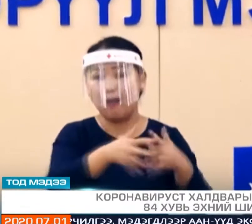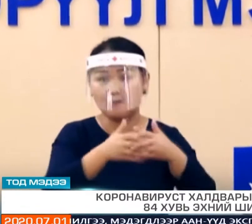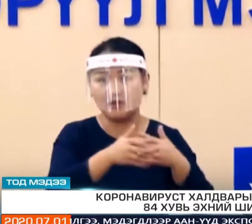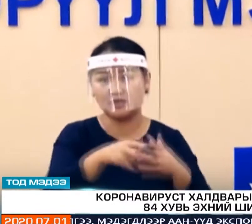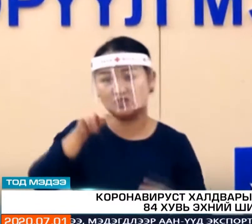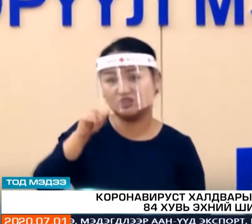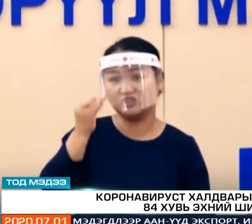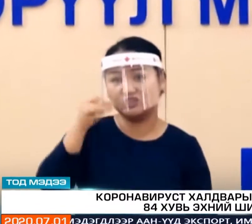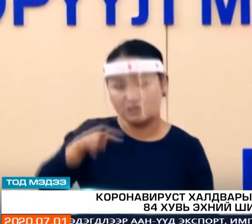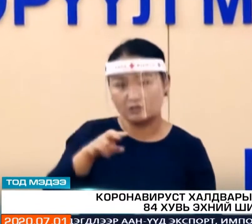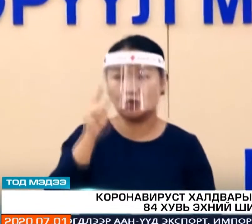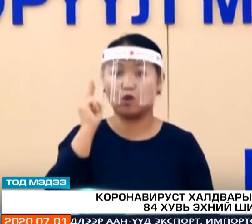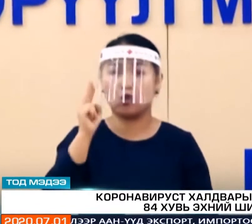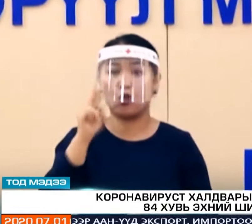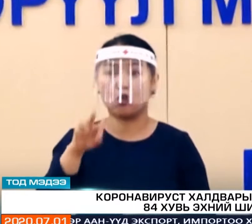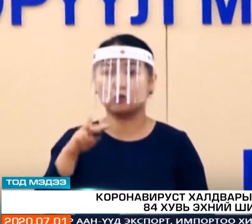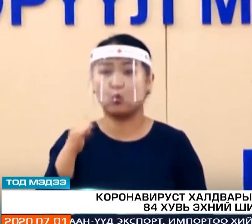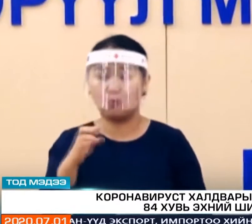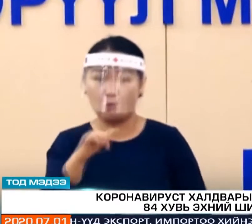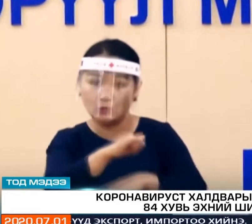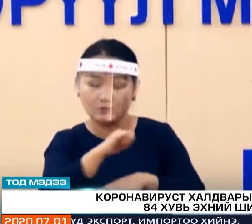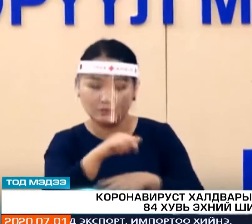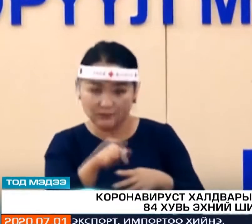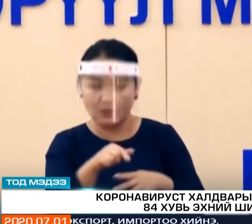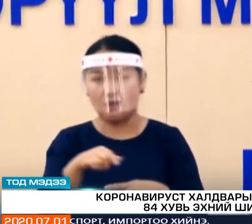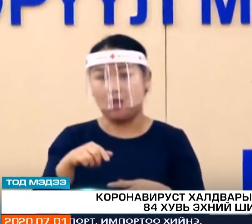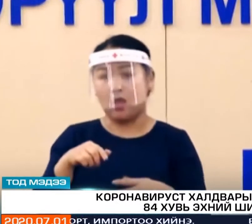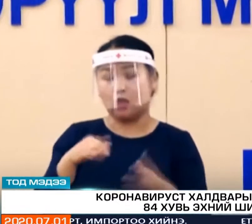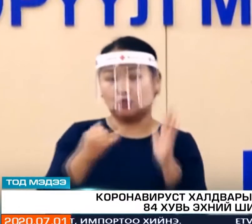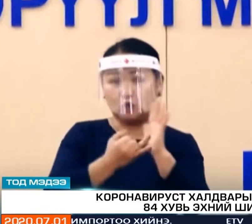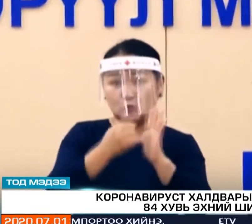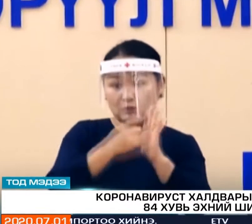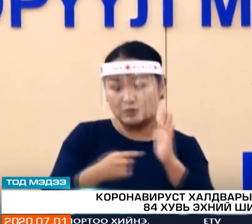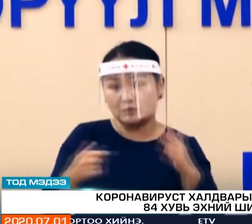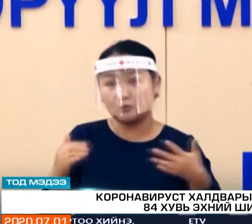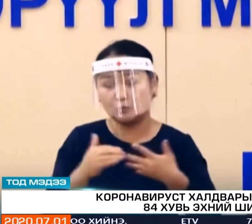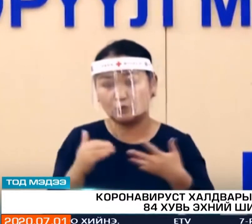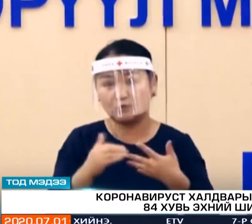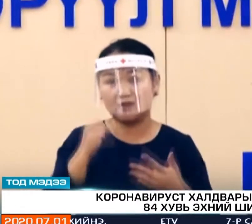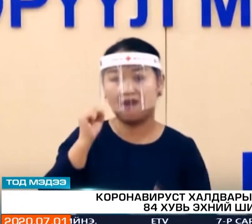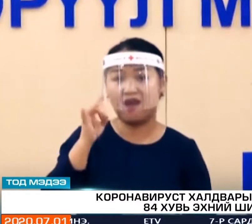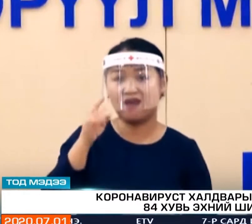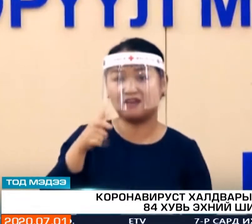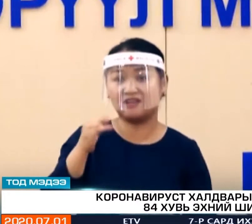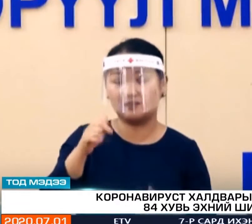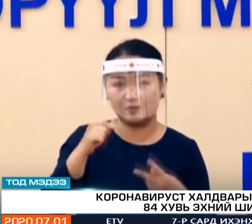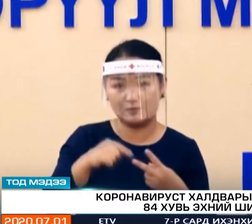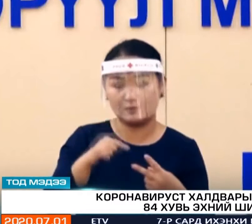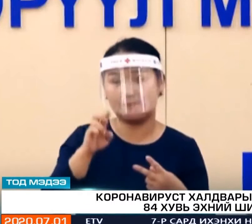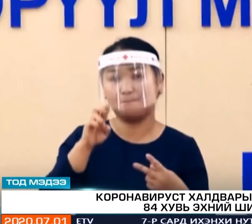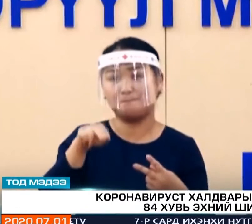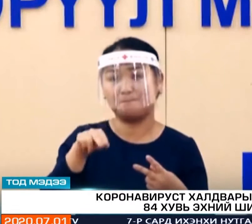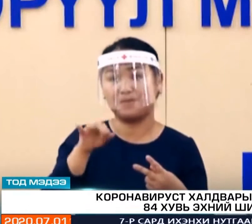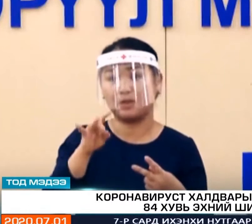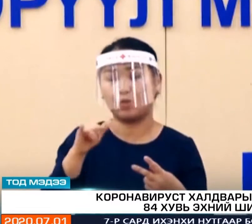Dolgoor Sariyng, Dondwyd, Argentin, Brazil, Boliv, Peru ulsod, Dondwyd, Costa Rica,